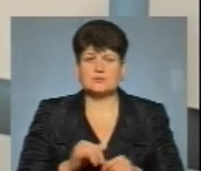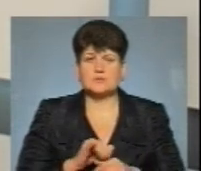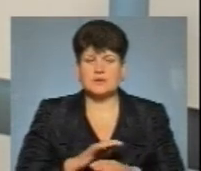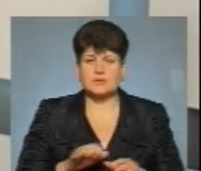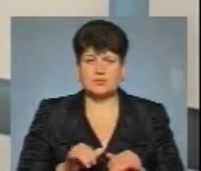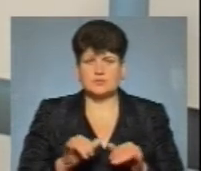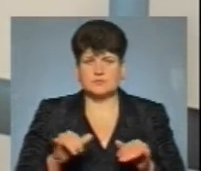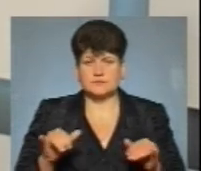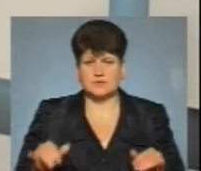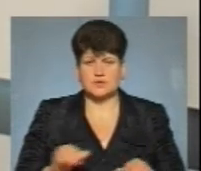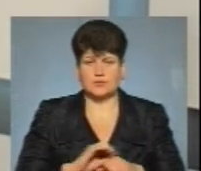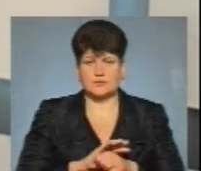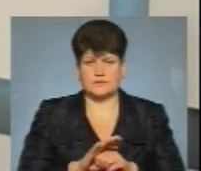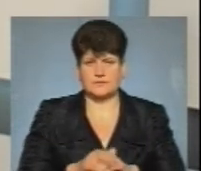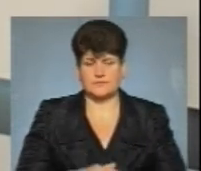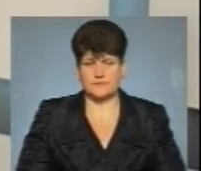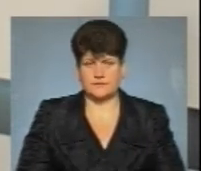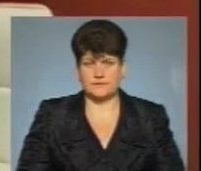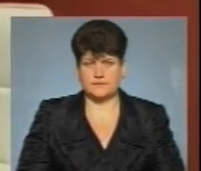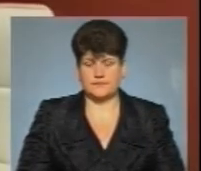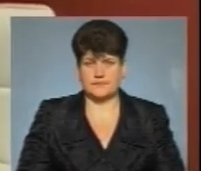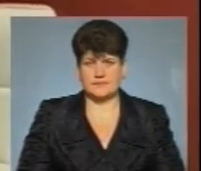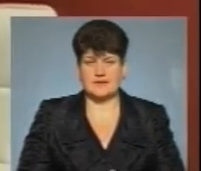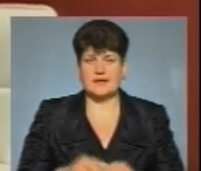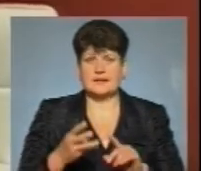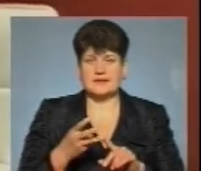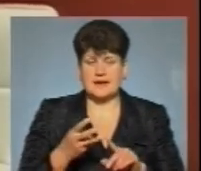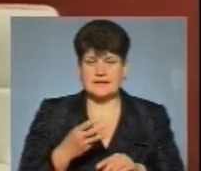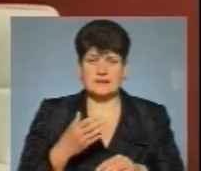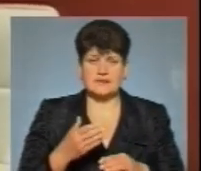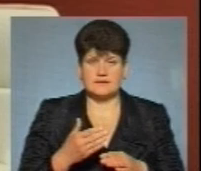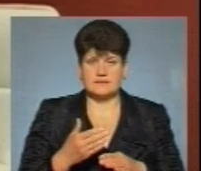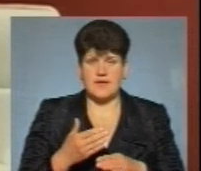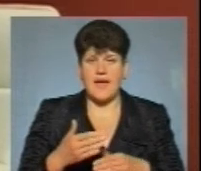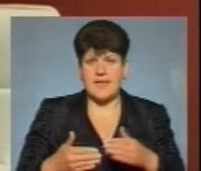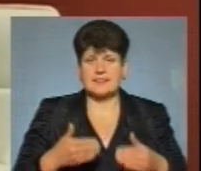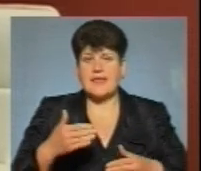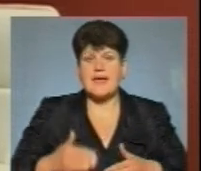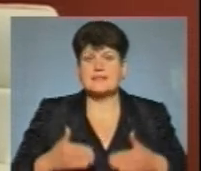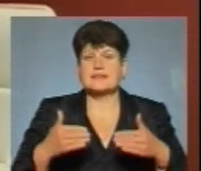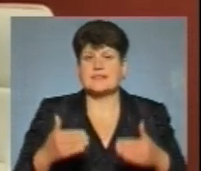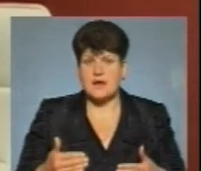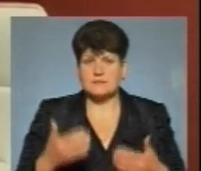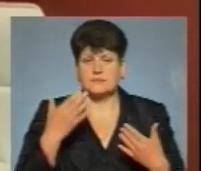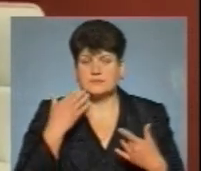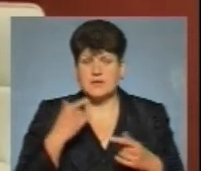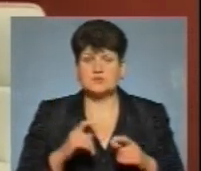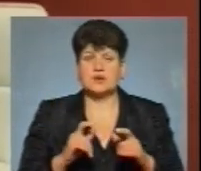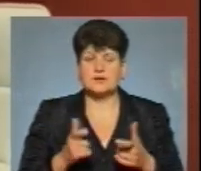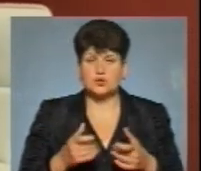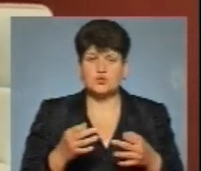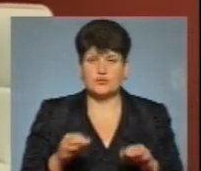хворих на коронавірусну інфекцію. І все ж таки третій етап послаблення карантину дозволено на Тернопільщині.